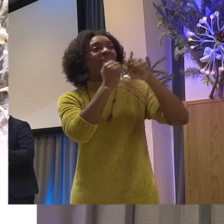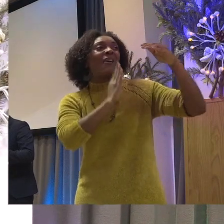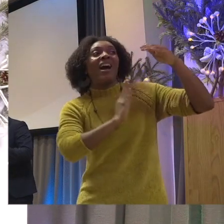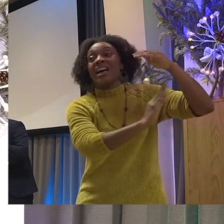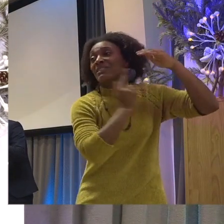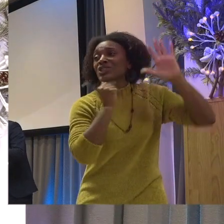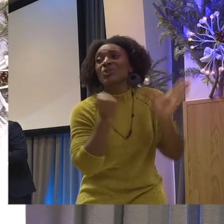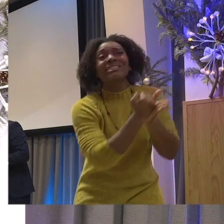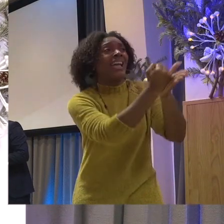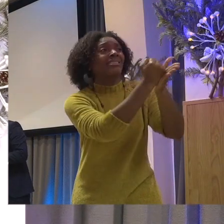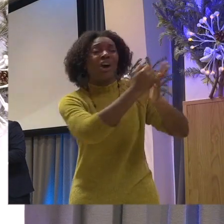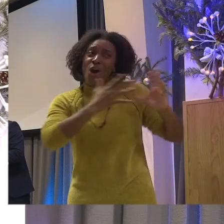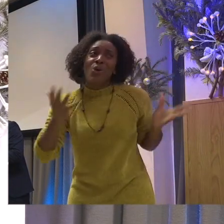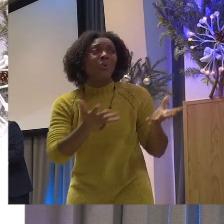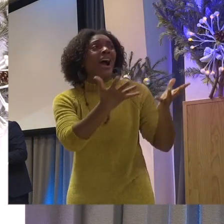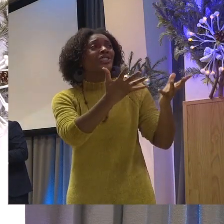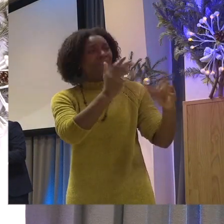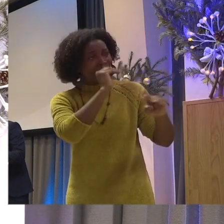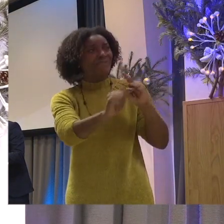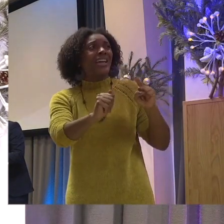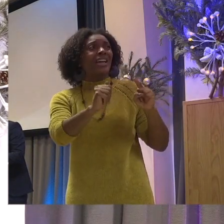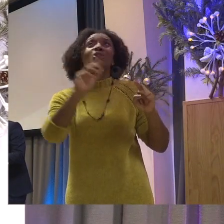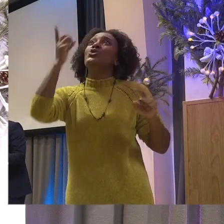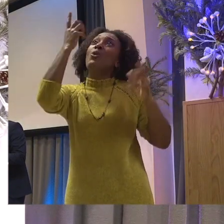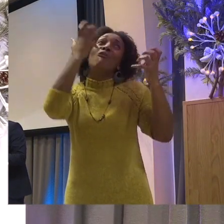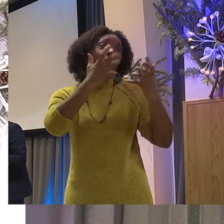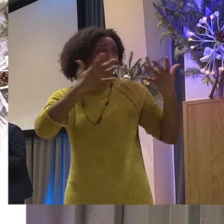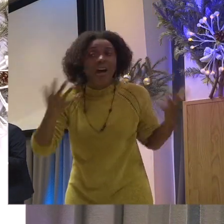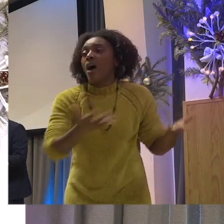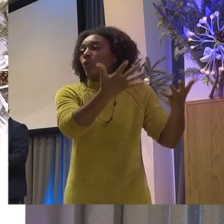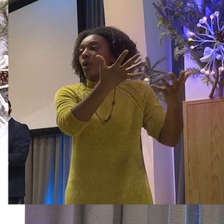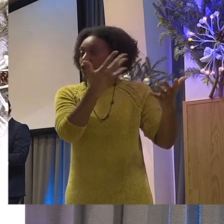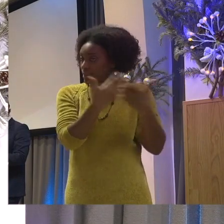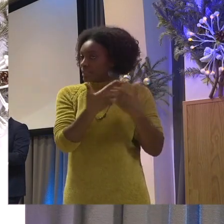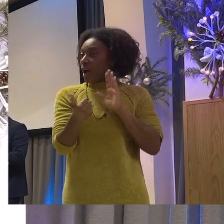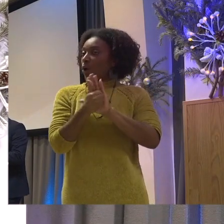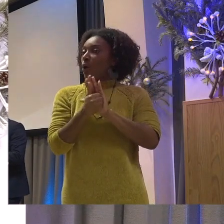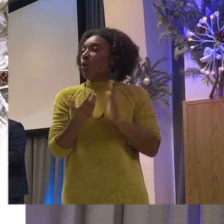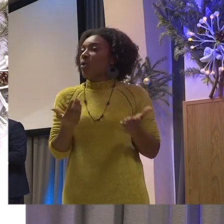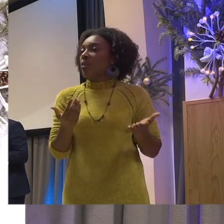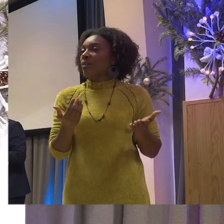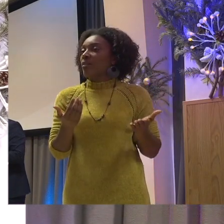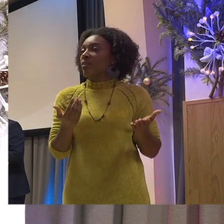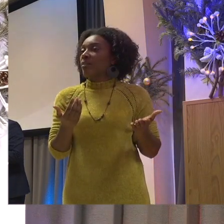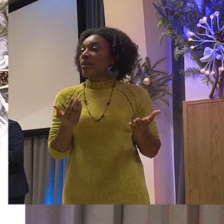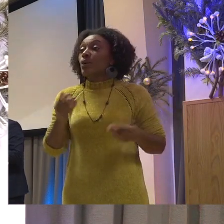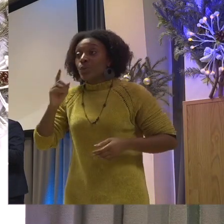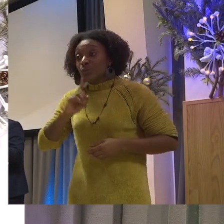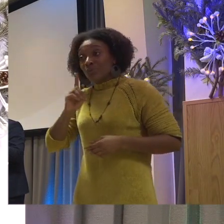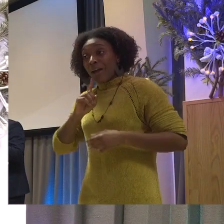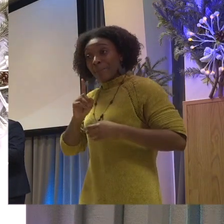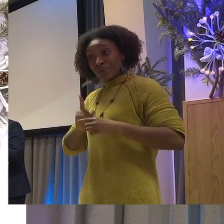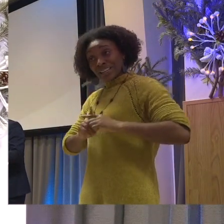l'aide, elle l'encourage à accomplir le plan de Dieu pour sa vie. Alléluia. Une femme, selon le cœur de Dieu, est